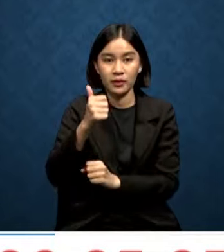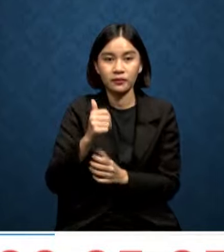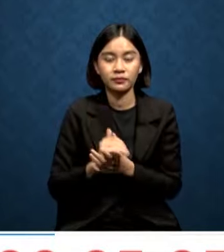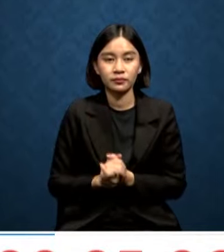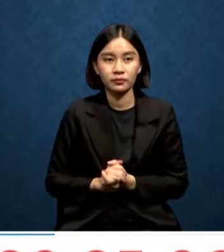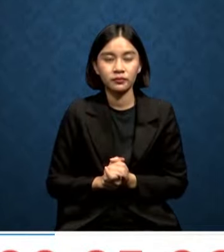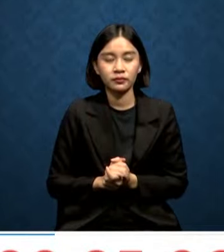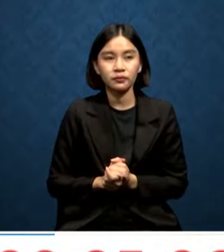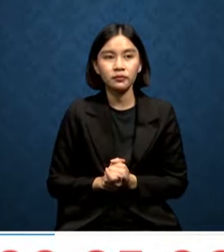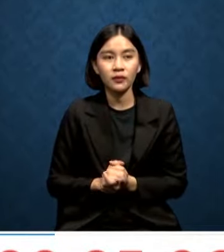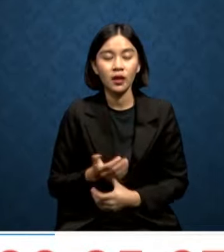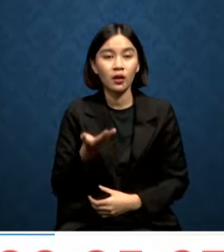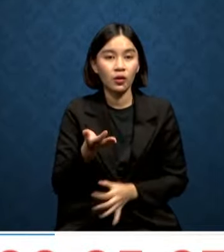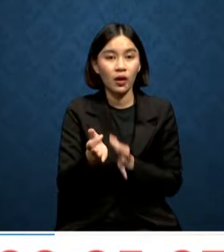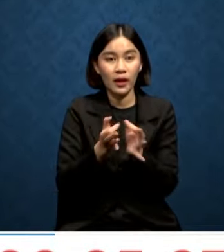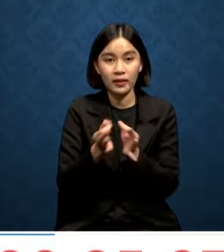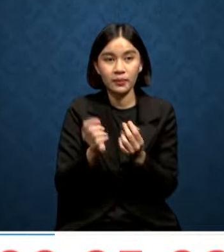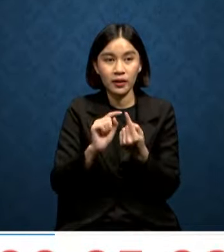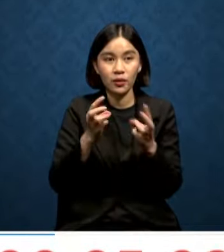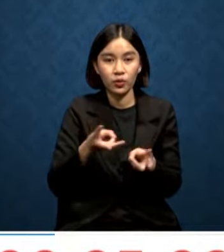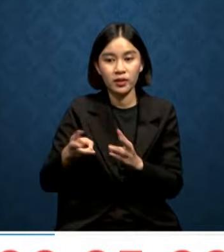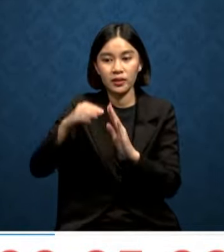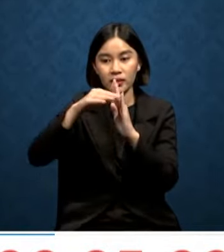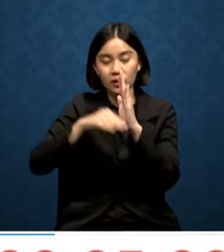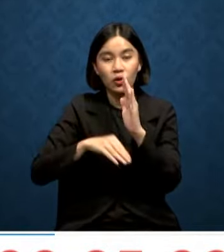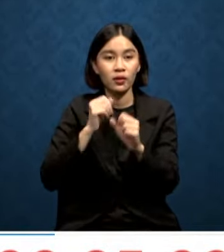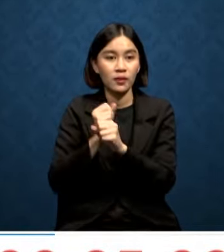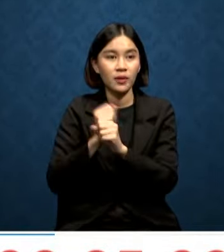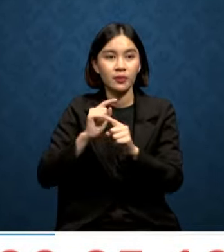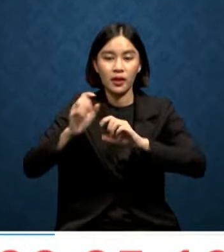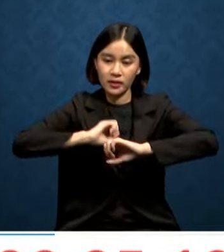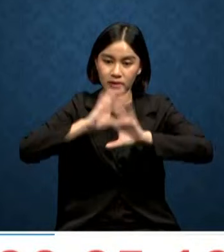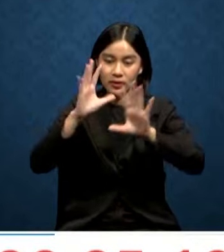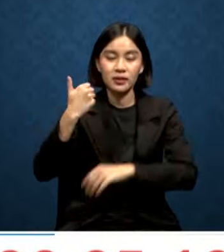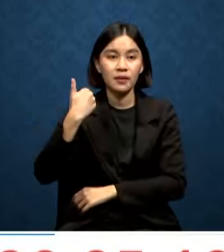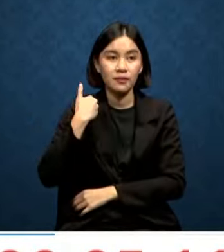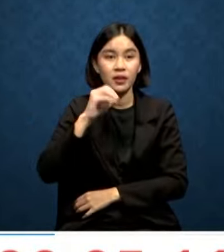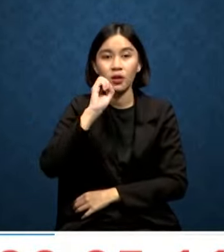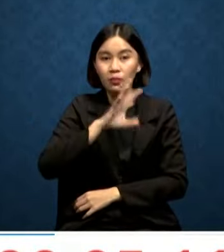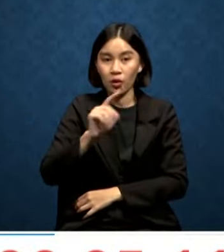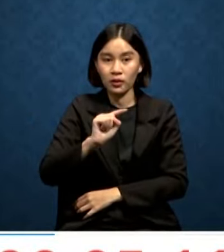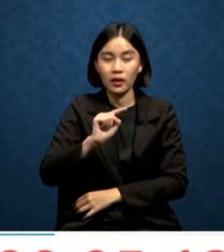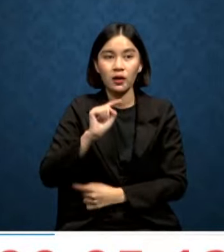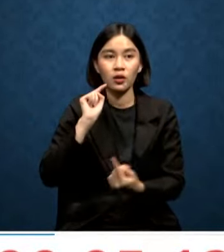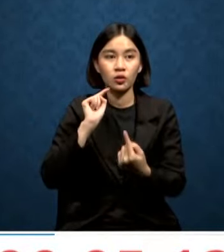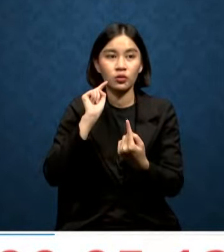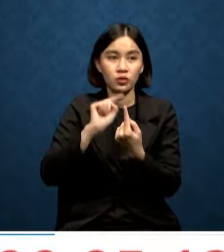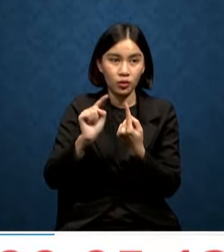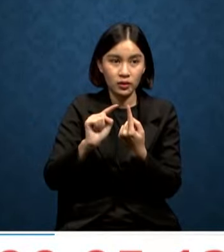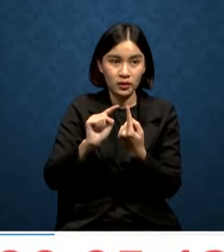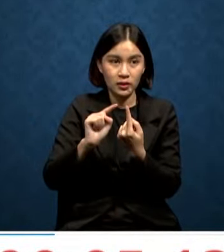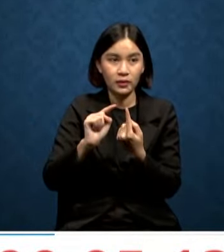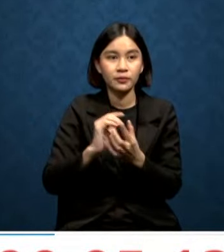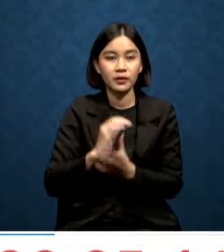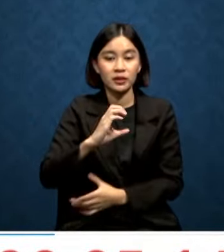ครับซึ่งต้องเรียนว่าก็มีกลไกในการดำเนินการที่เป็นรูปธรรมและเราก็ยังยืนยันในเรื่องของการเข้าสู่คาร์บอนนิว